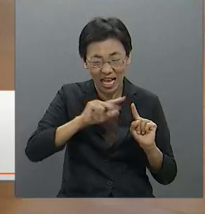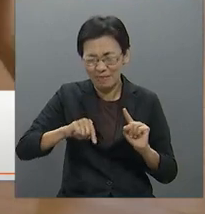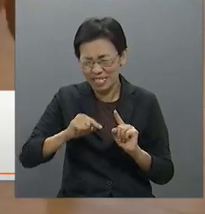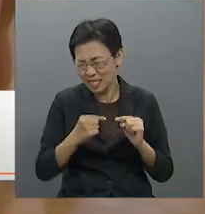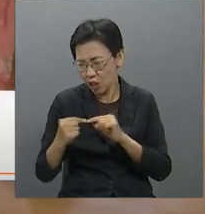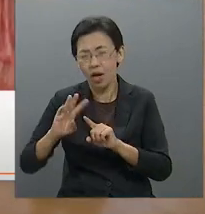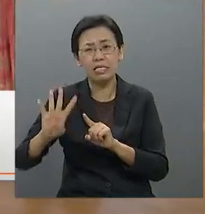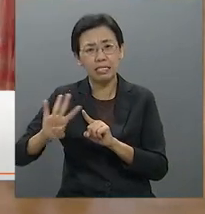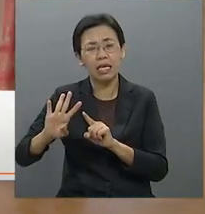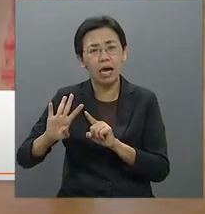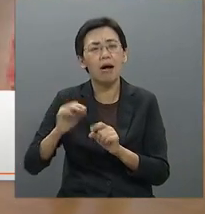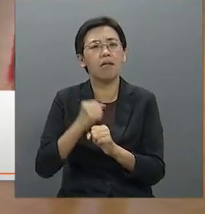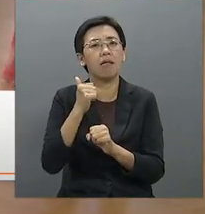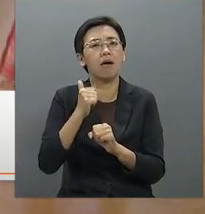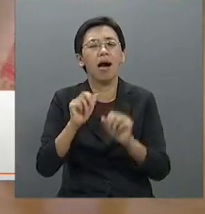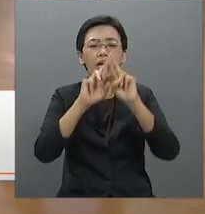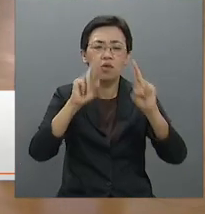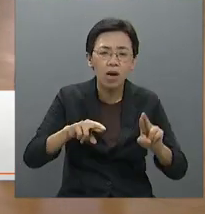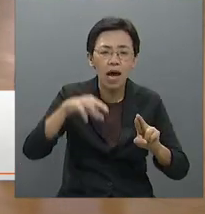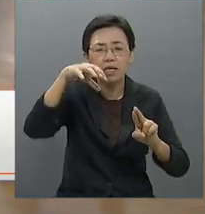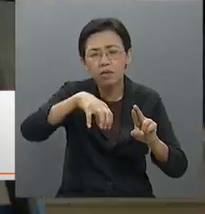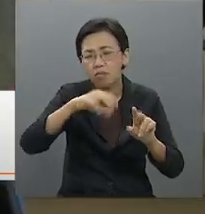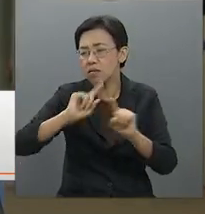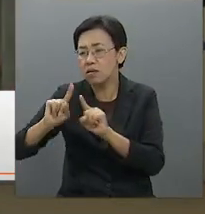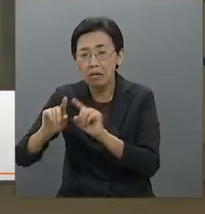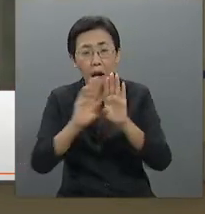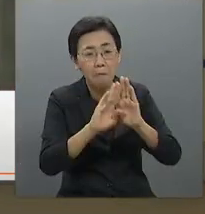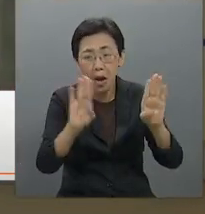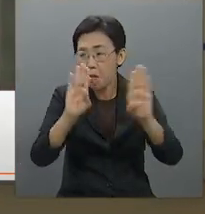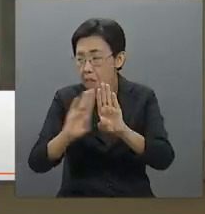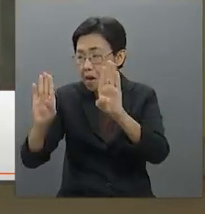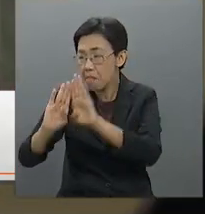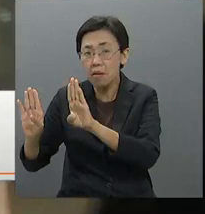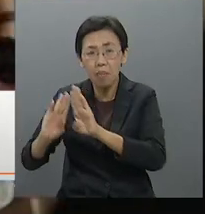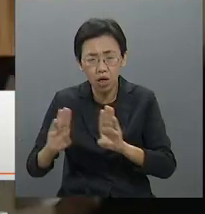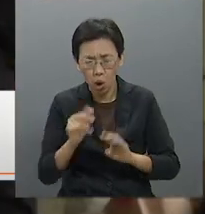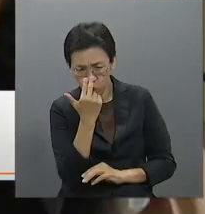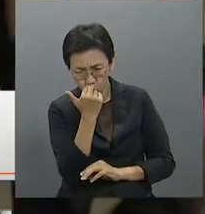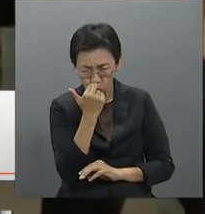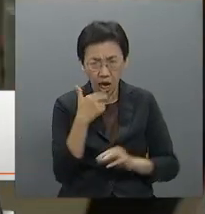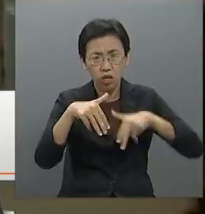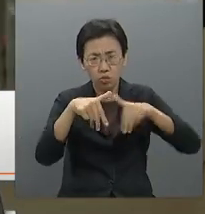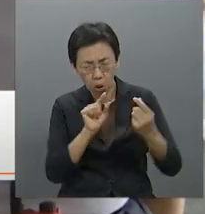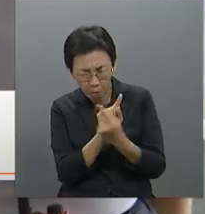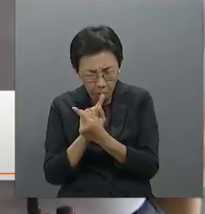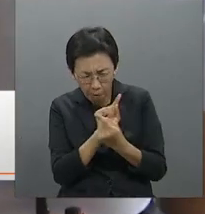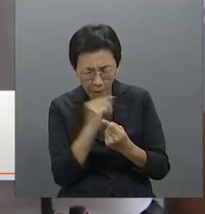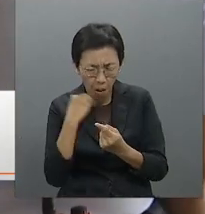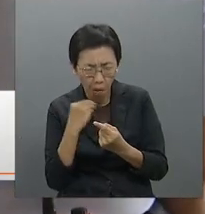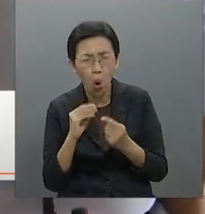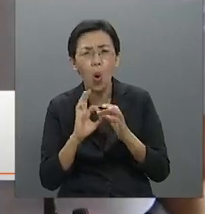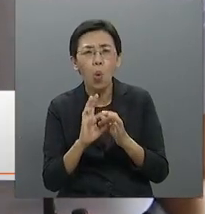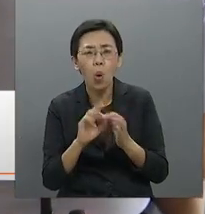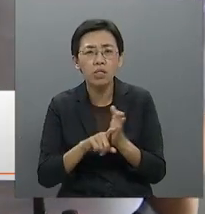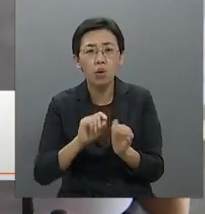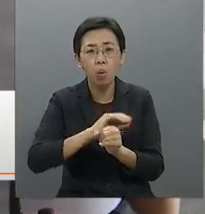กจกรรมกิจการในระยะที่ 4ถือเป็กิจกรรมกิจการที่ต้องใกล้ชิดกับผู้ใช้บริการมากขึ้นและเป็กิจการทอยู่ใน